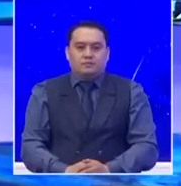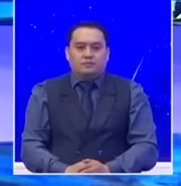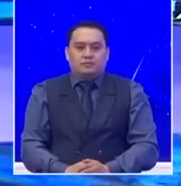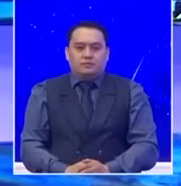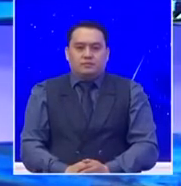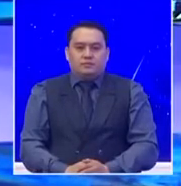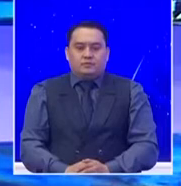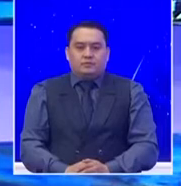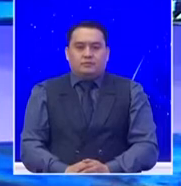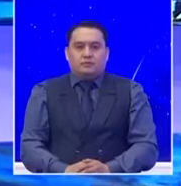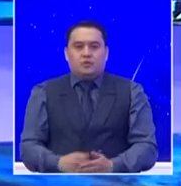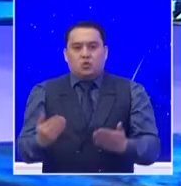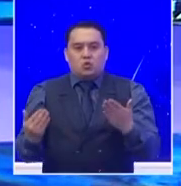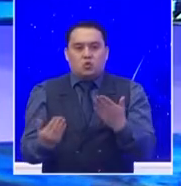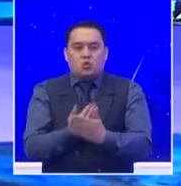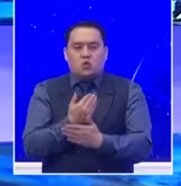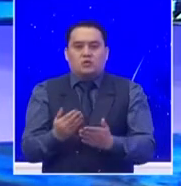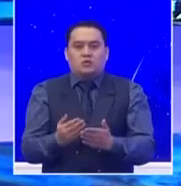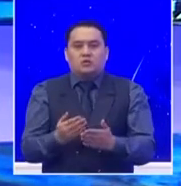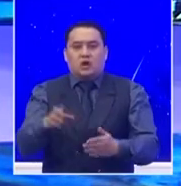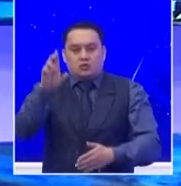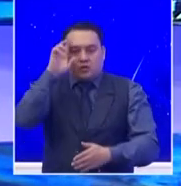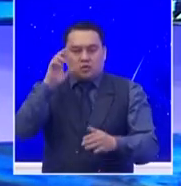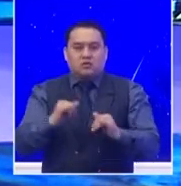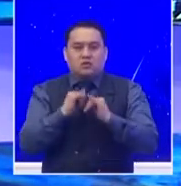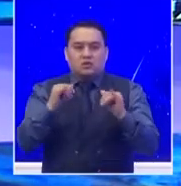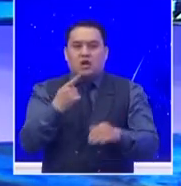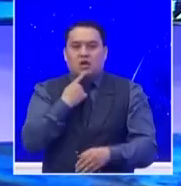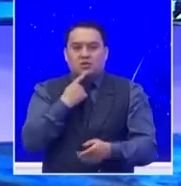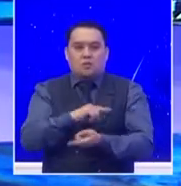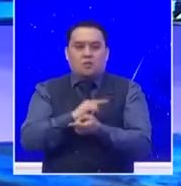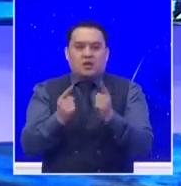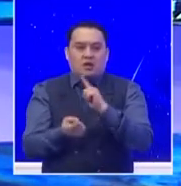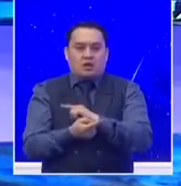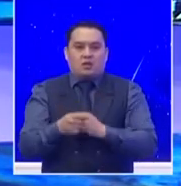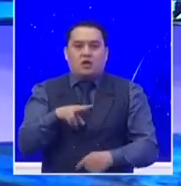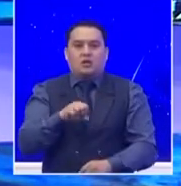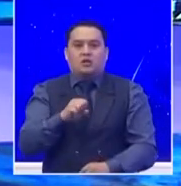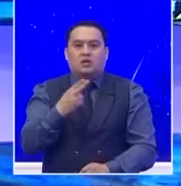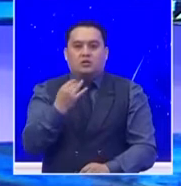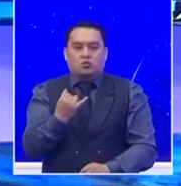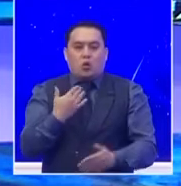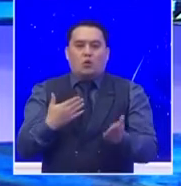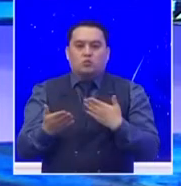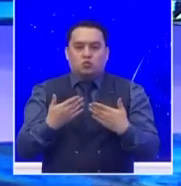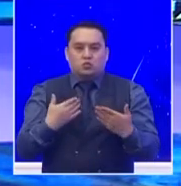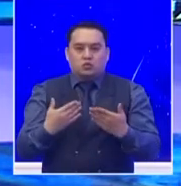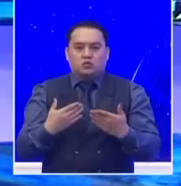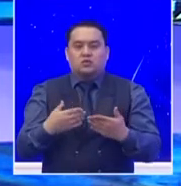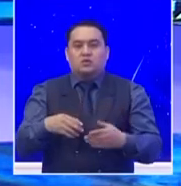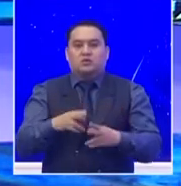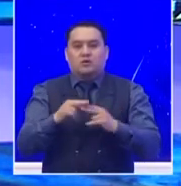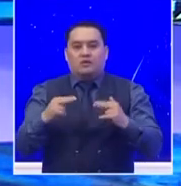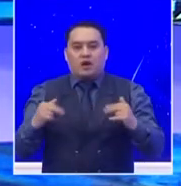Продолжаем выпуск. Новая страница в развитии государственного языка. Переход казахского алфавита на латиницу обсудили эксперты в стенах Дворца